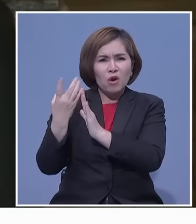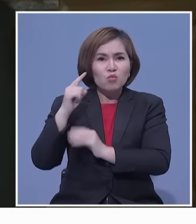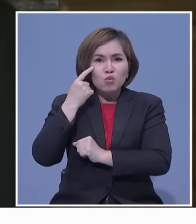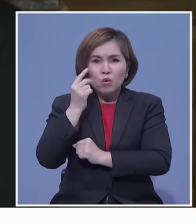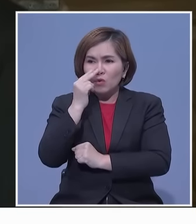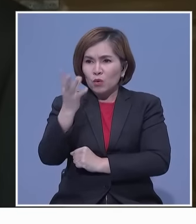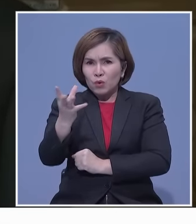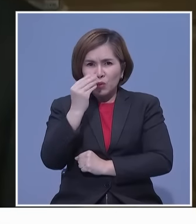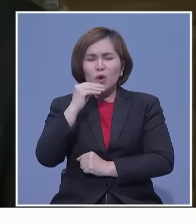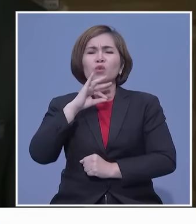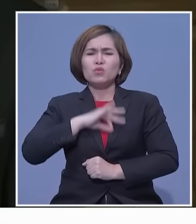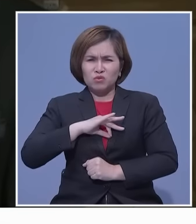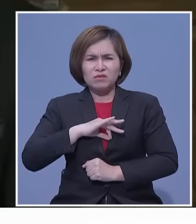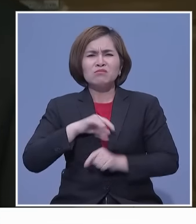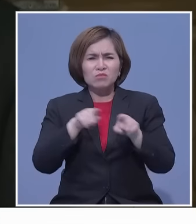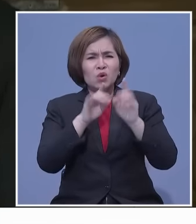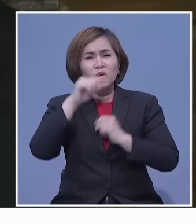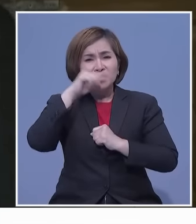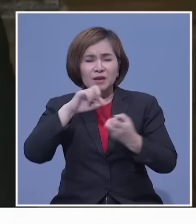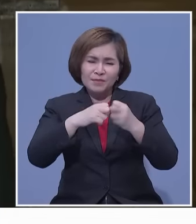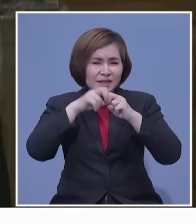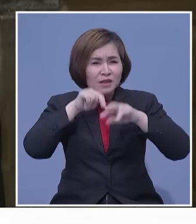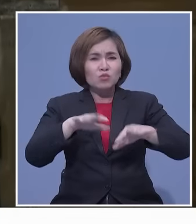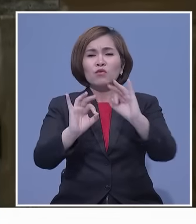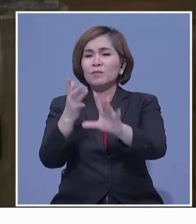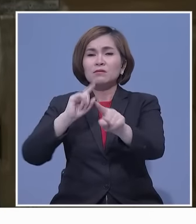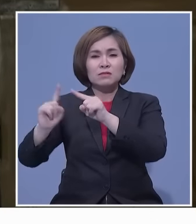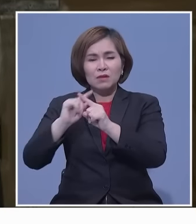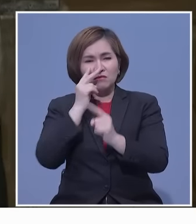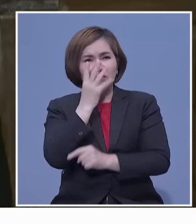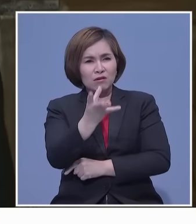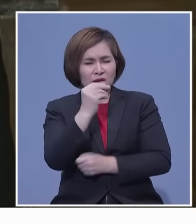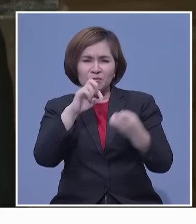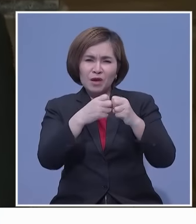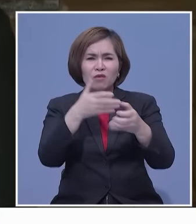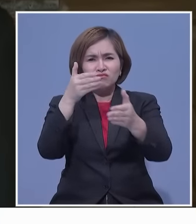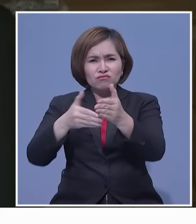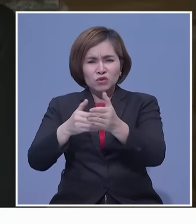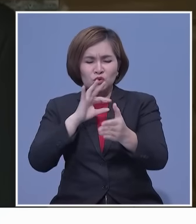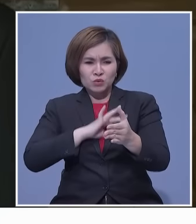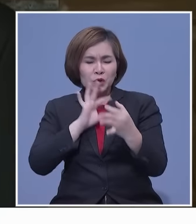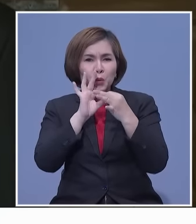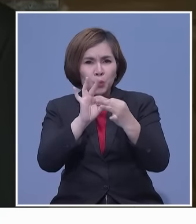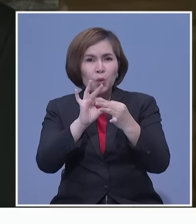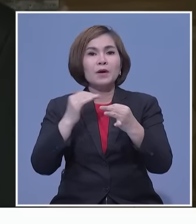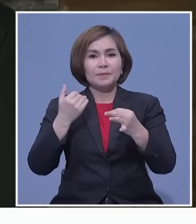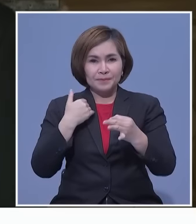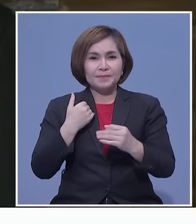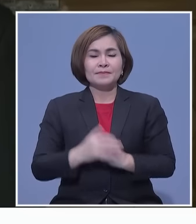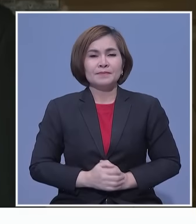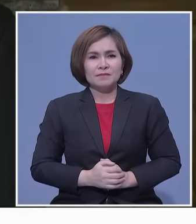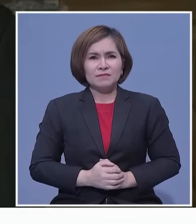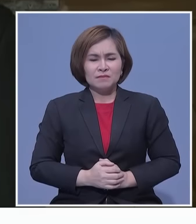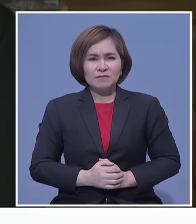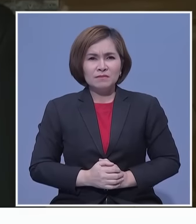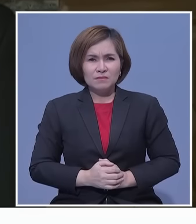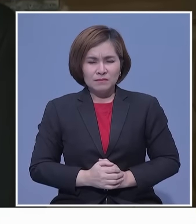พี่ว่ามันเป็นความรู้สึกของคนไทยทั่วไปใครจะน้ำท่วมใครจะไฟไหม้เนี่ยพี่ว่าแค่นั้นน่ะคนไทยก็เป็นห่วงกันแล้วนี่นรู้เรารู้สึก